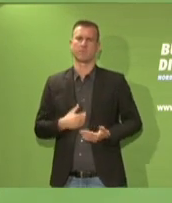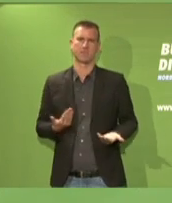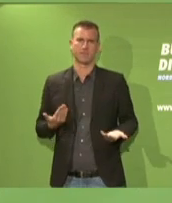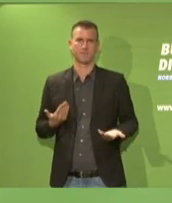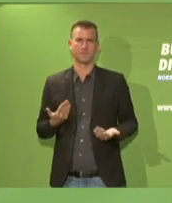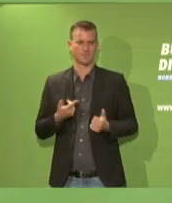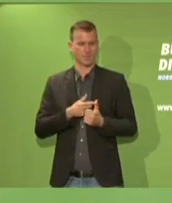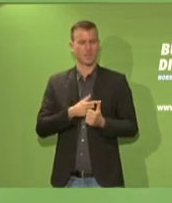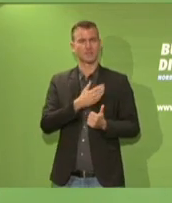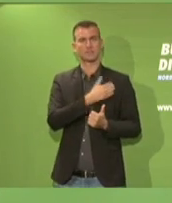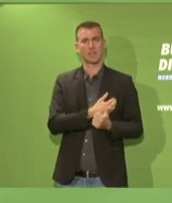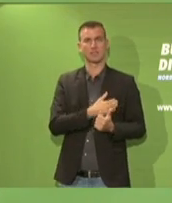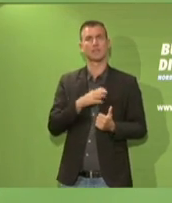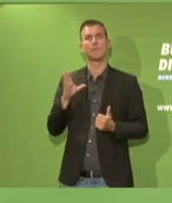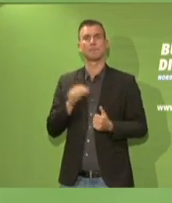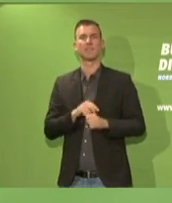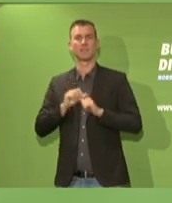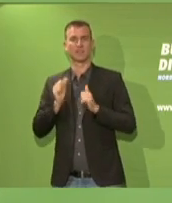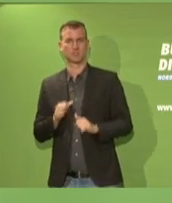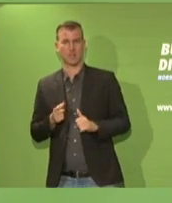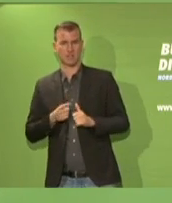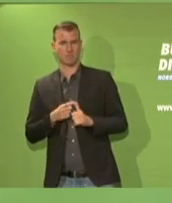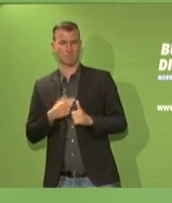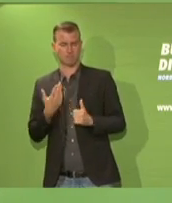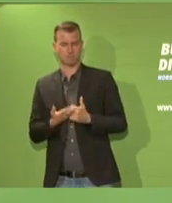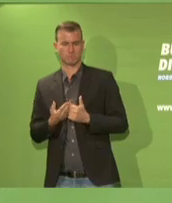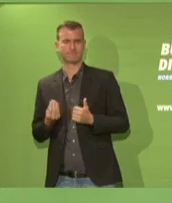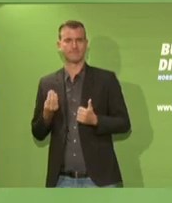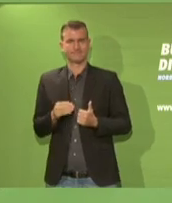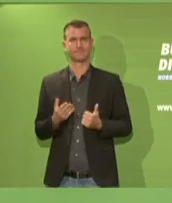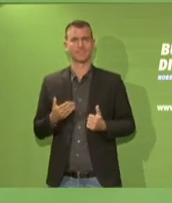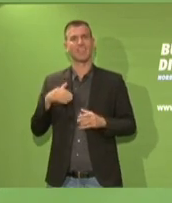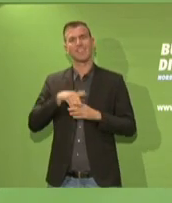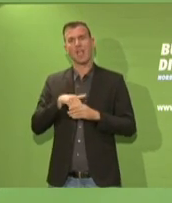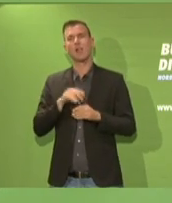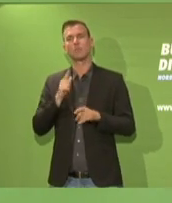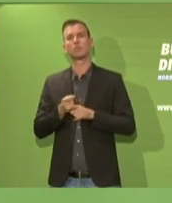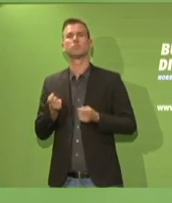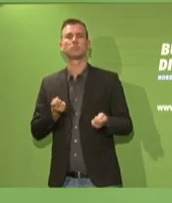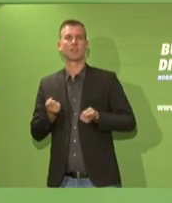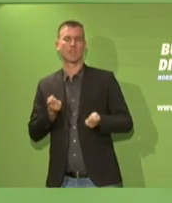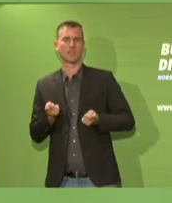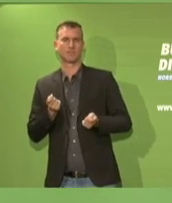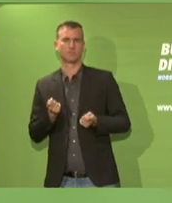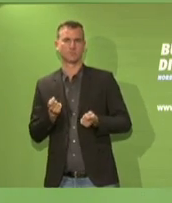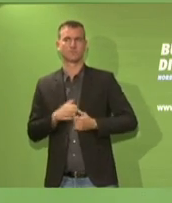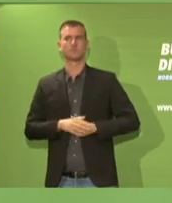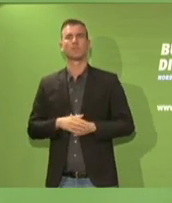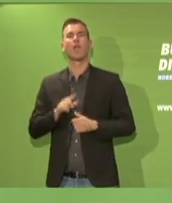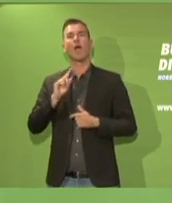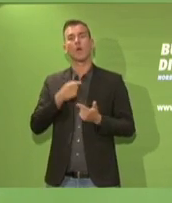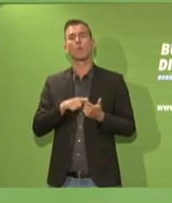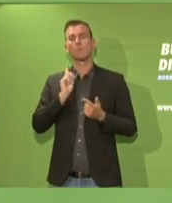ist einerseits mitgestaltend, so ist sie auch angelegt, auch inhaltlich und strategisch mitzugestalten, aber sie muss